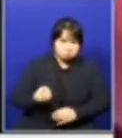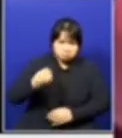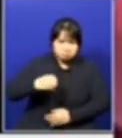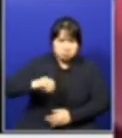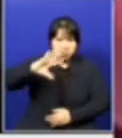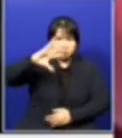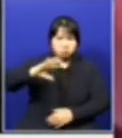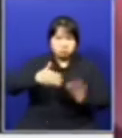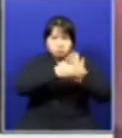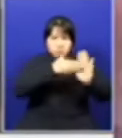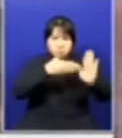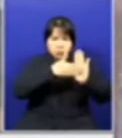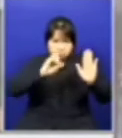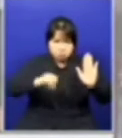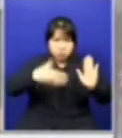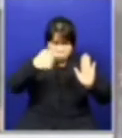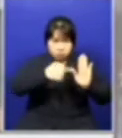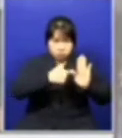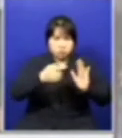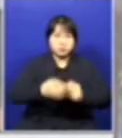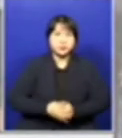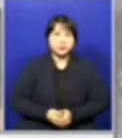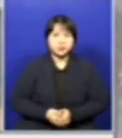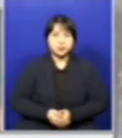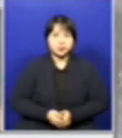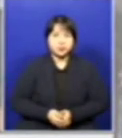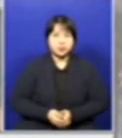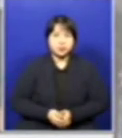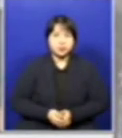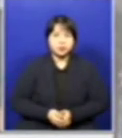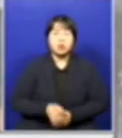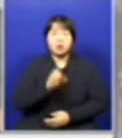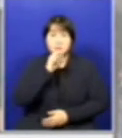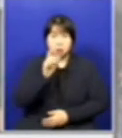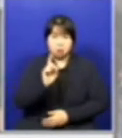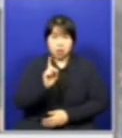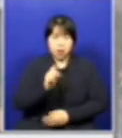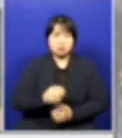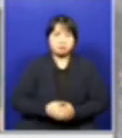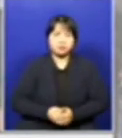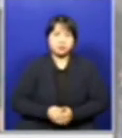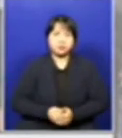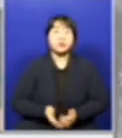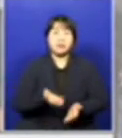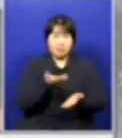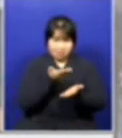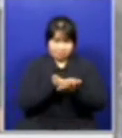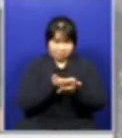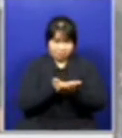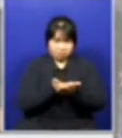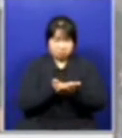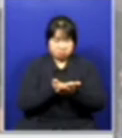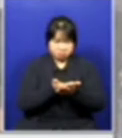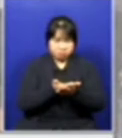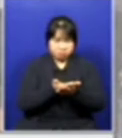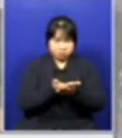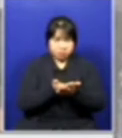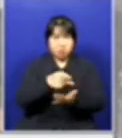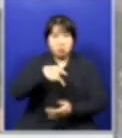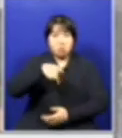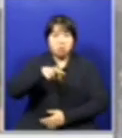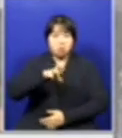พาวเวอร์ให้ผมนะนี่พาวเวอร์พอยต์เนี่ยผมต้องถือว่าเงินกู้พระราชกำหนดเงินกู้ฉบับ